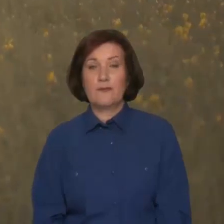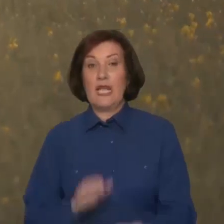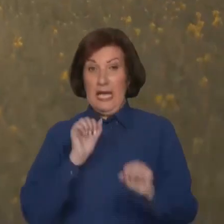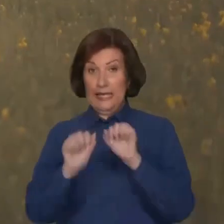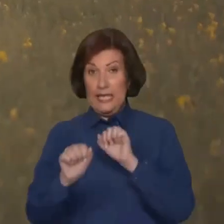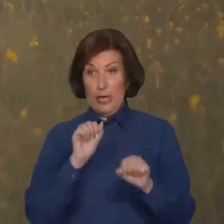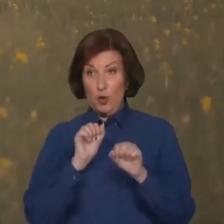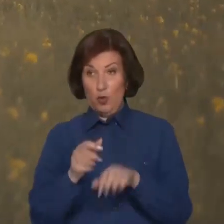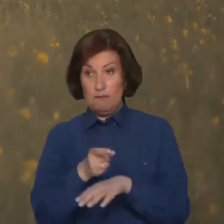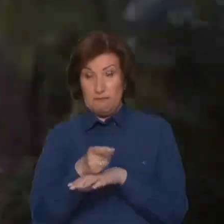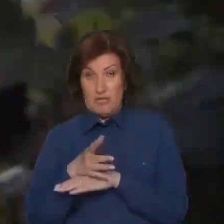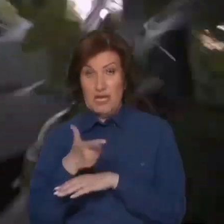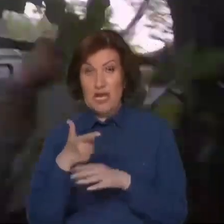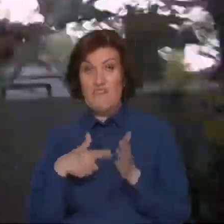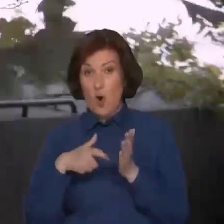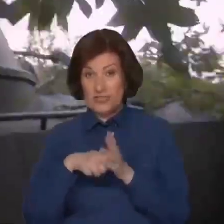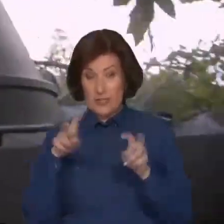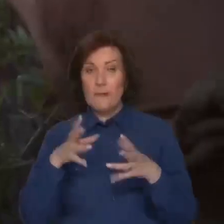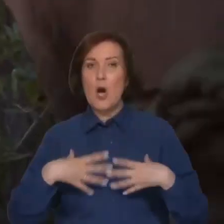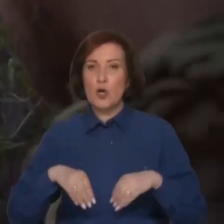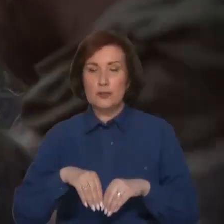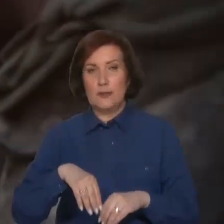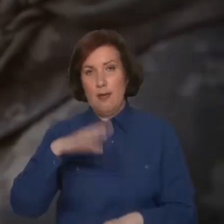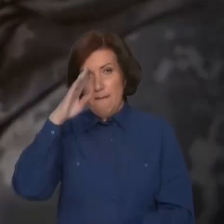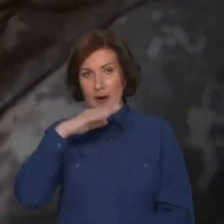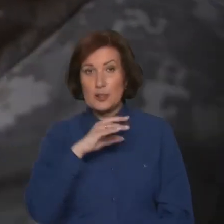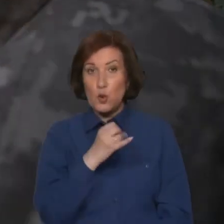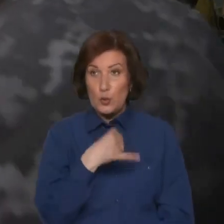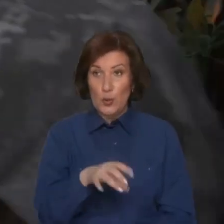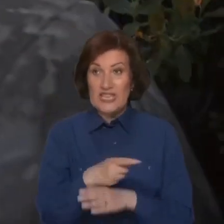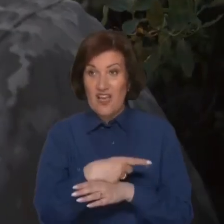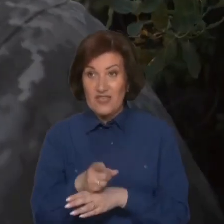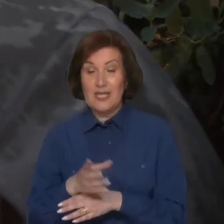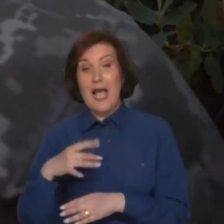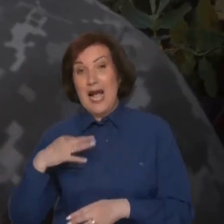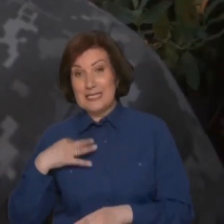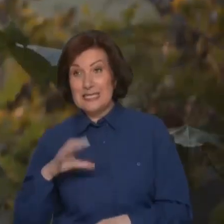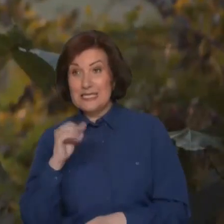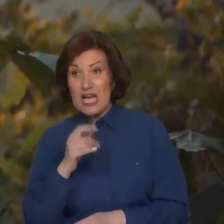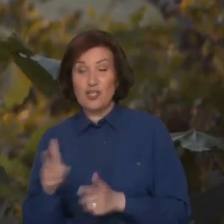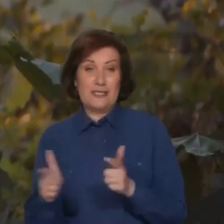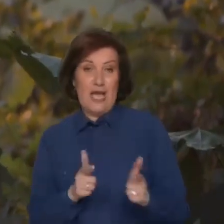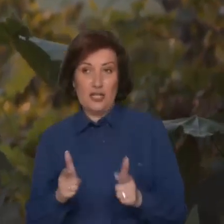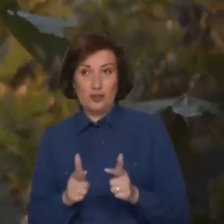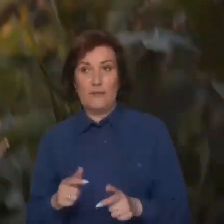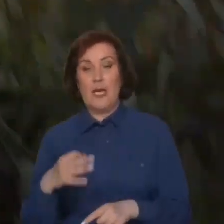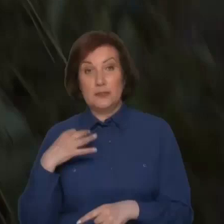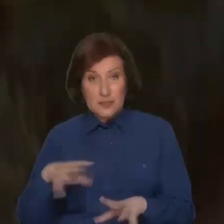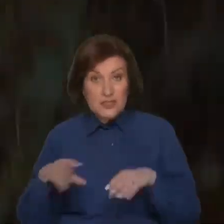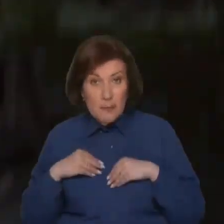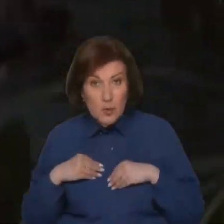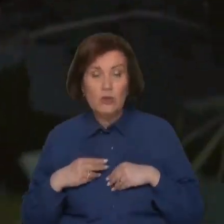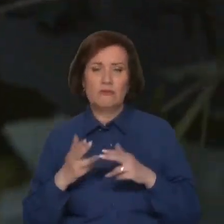Керує цією артмашиною «Гвоздика» родина. Батько Юрій – навідник, а син Саша – заряджальник. Син, ти зі мною? Да, зі